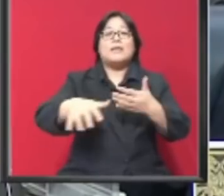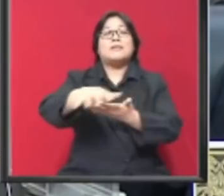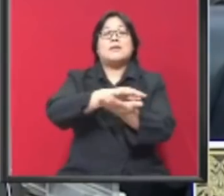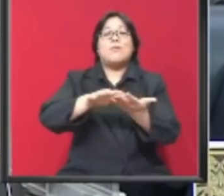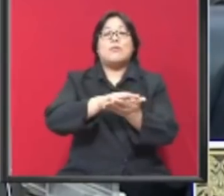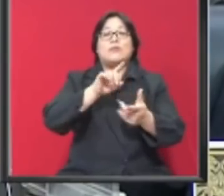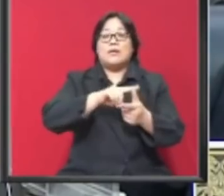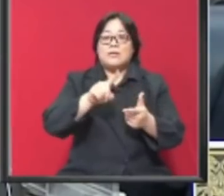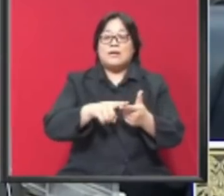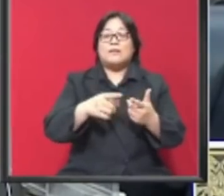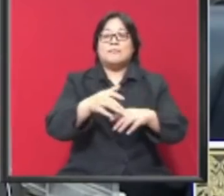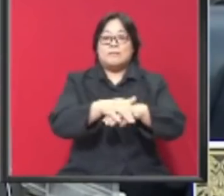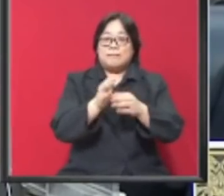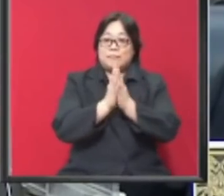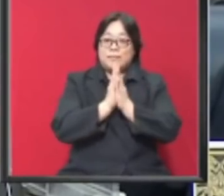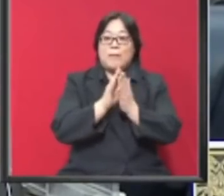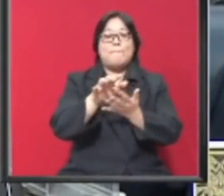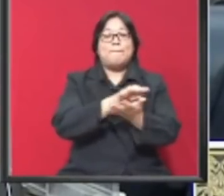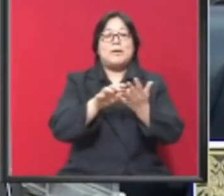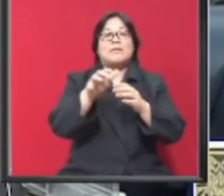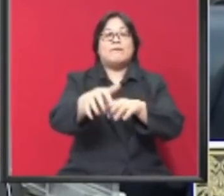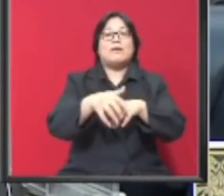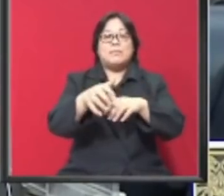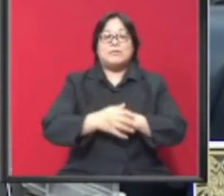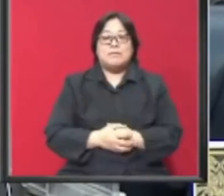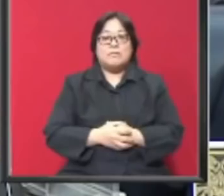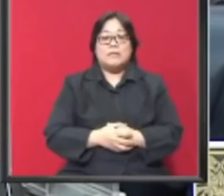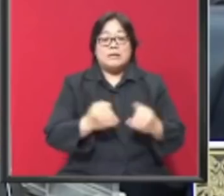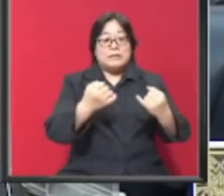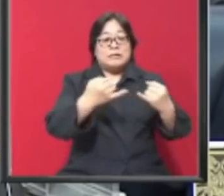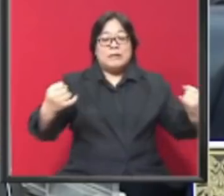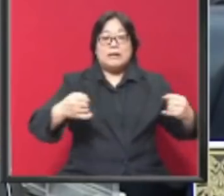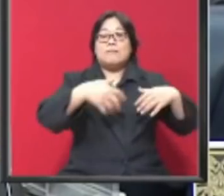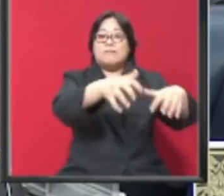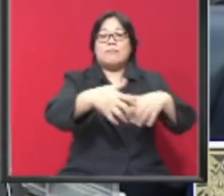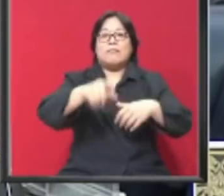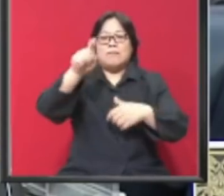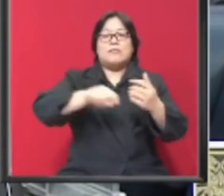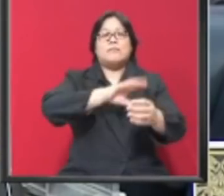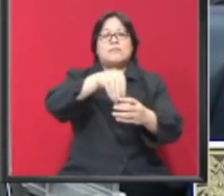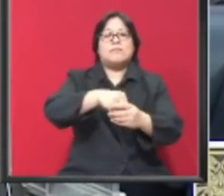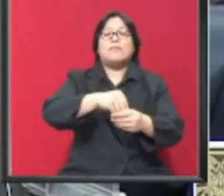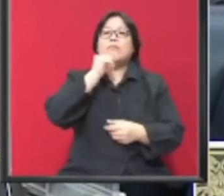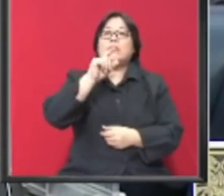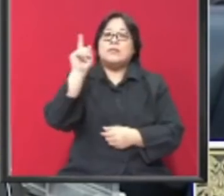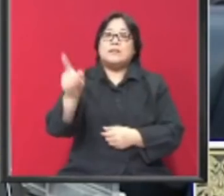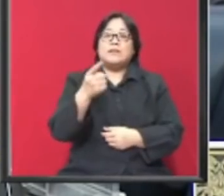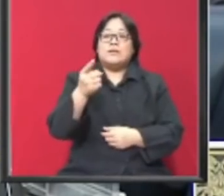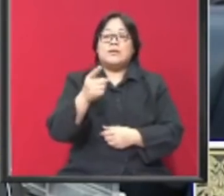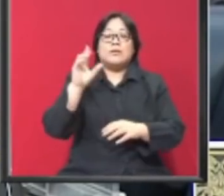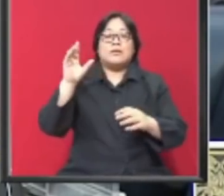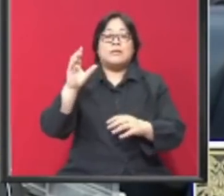campurkan ataupun dengan izin mix faming jenis tanaman lah meliputi bukan saja